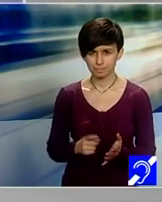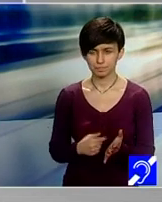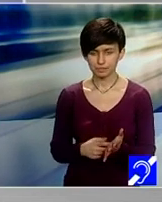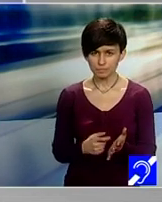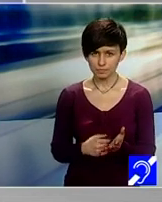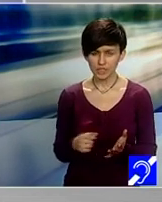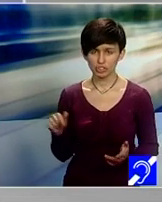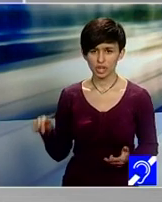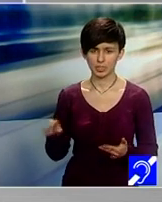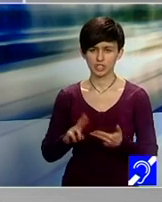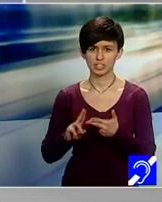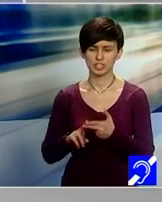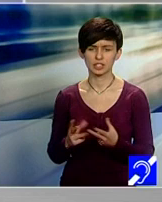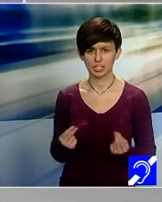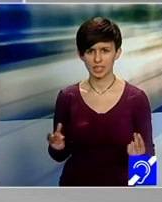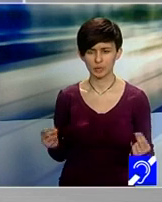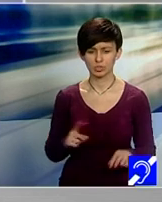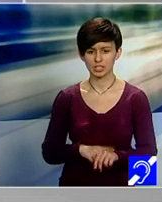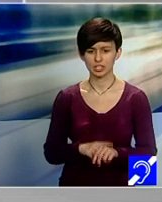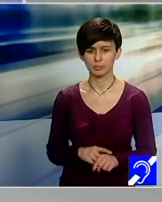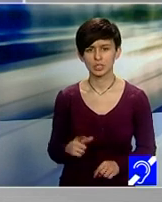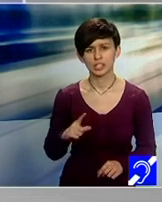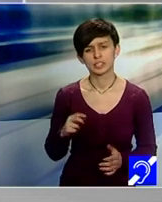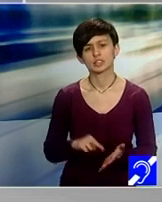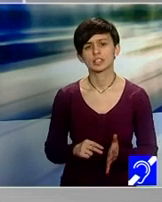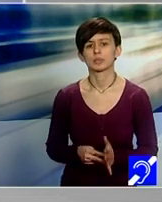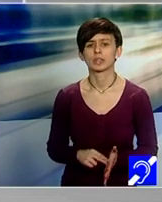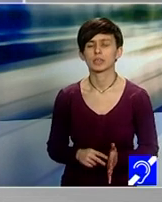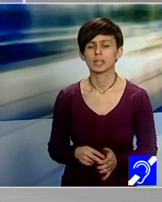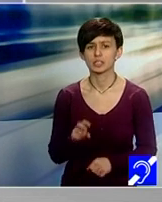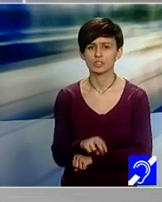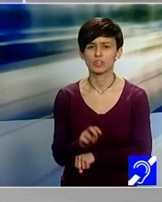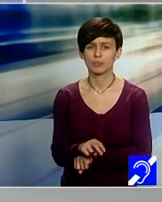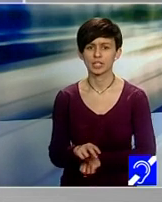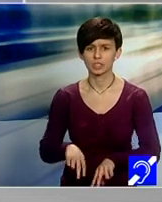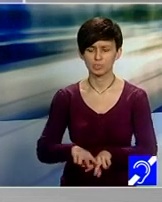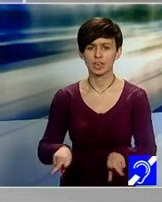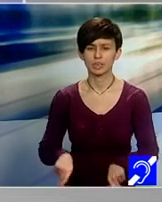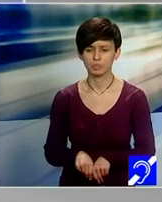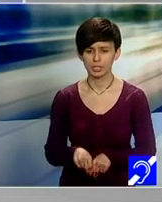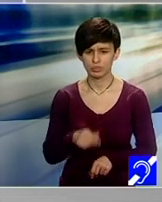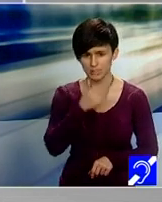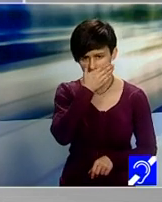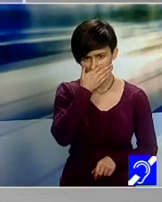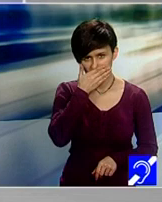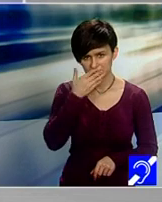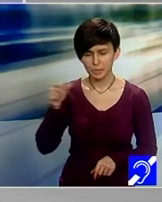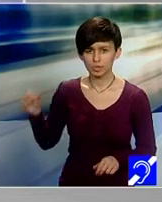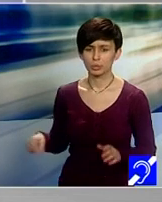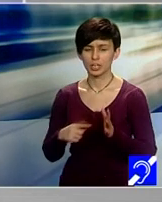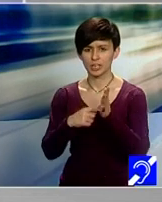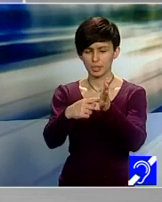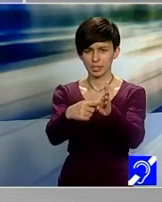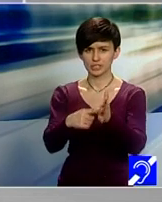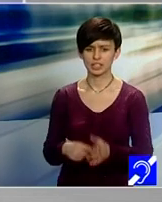vreme. Suntem pregătiți, vom participa împreună cu reprezentanții asociației,